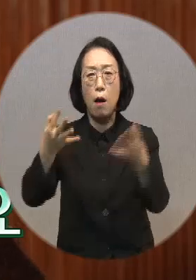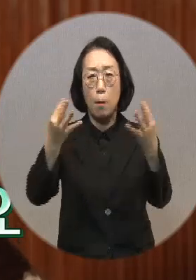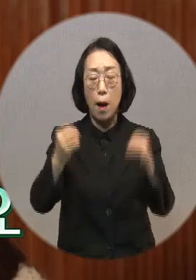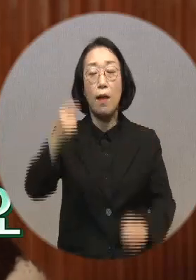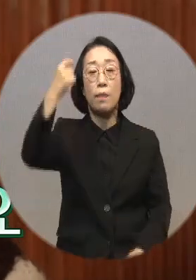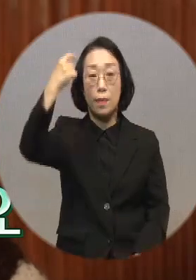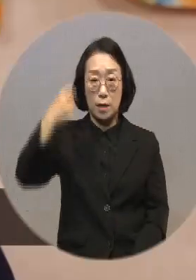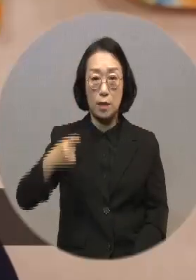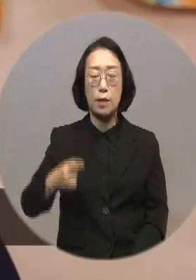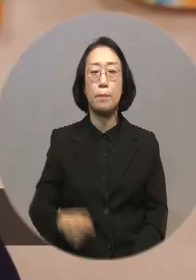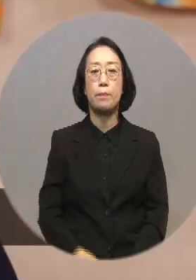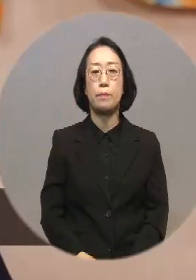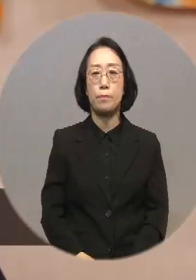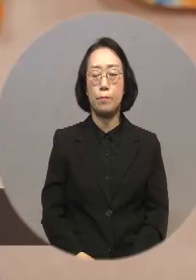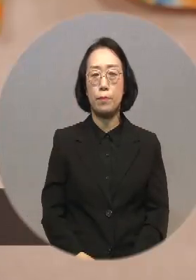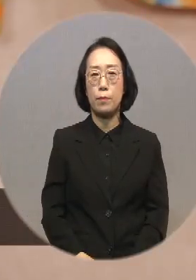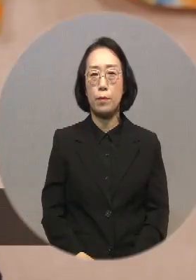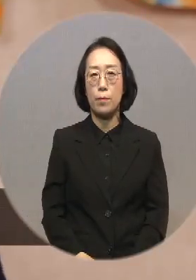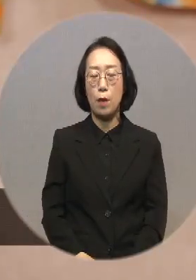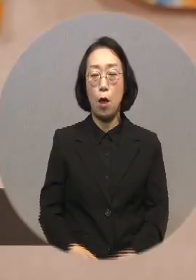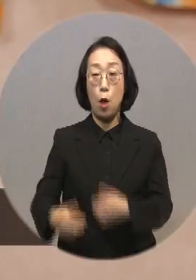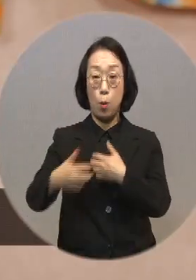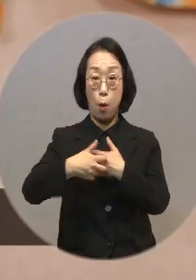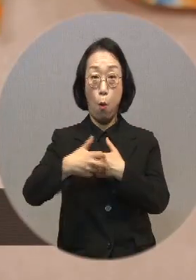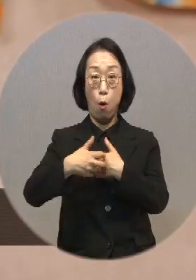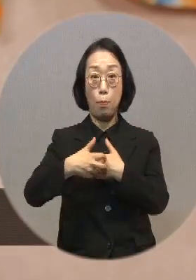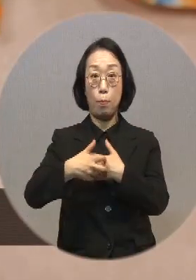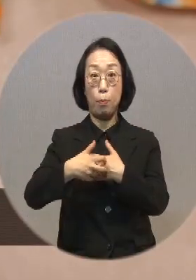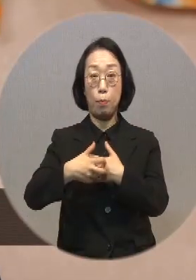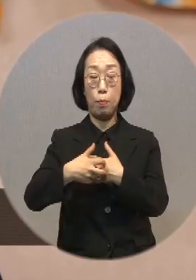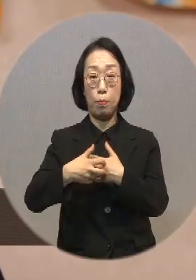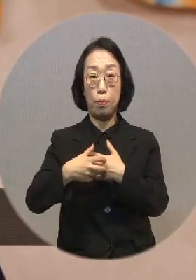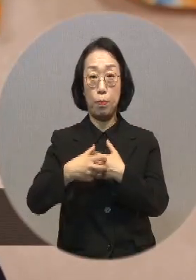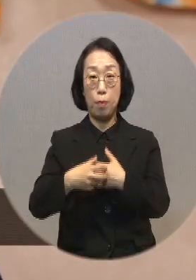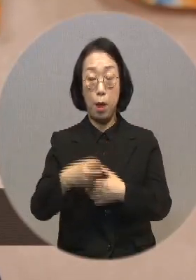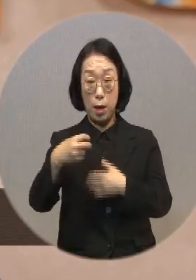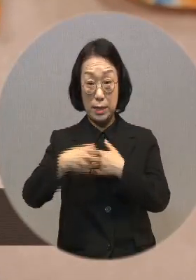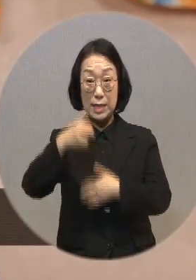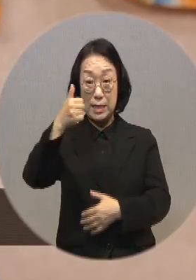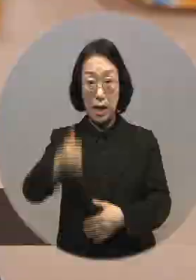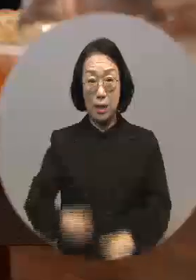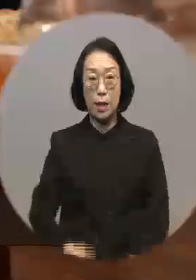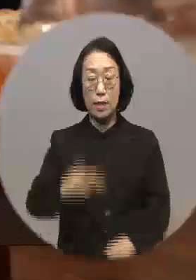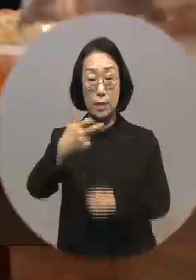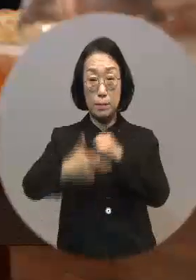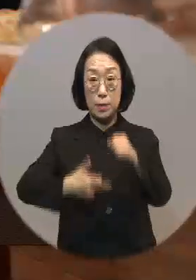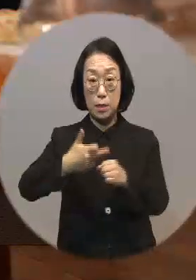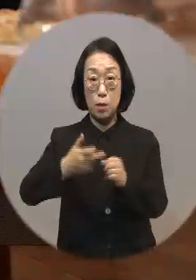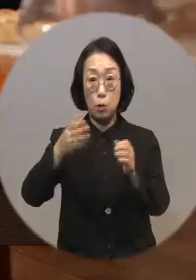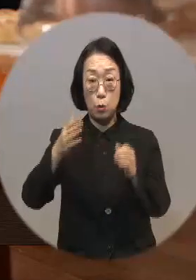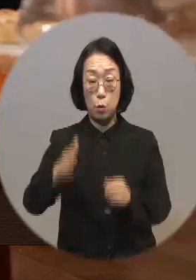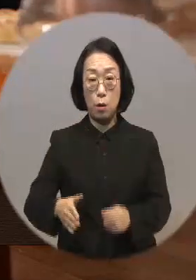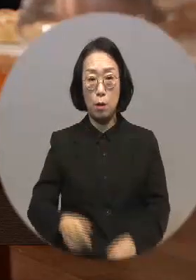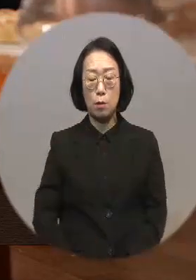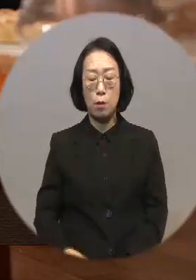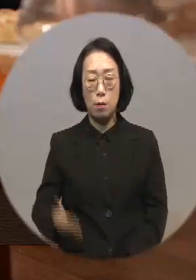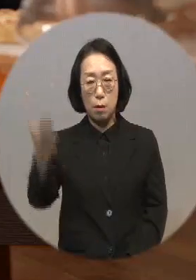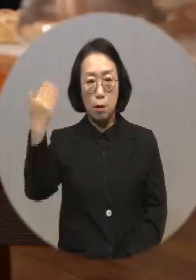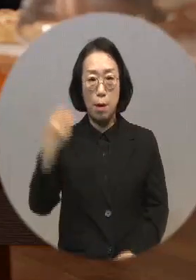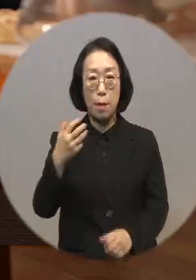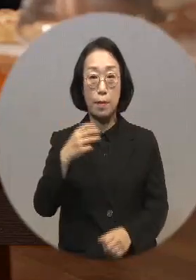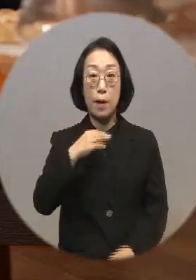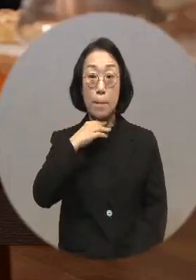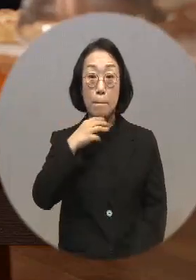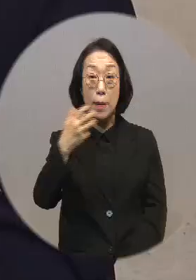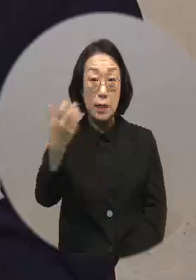느껴져요. 일하면서요. 병원의 응급실에 있다 보니까 심지어 제가 17년 차예요. 17년 전에 80세 환자가